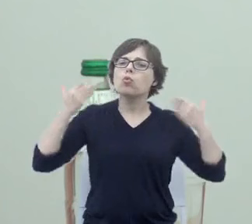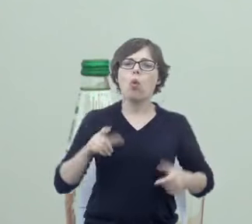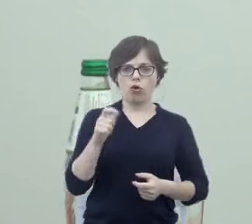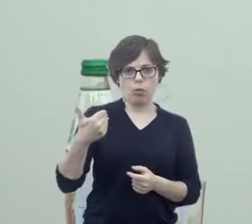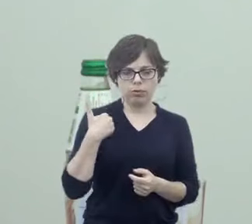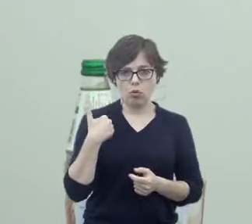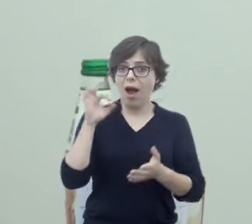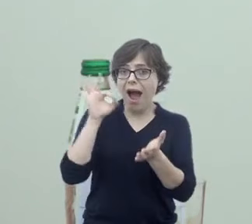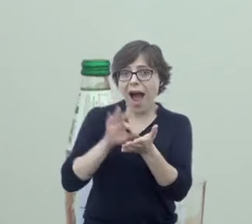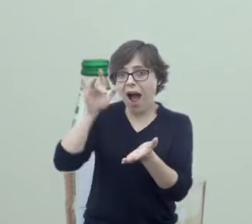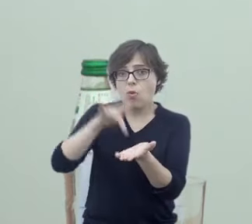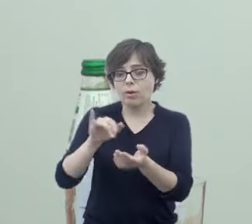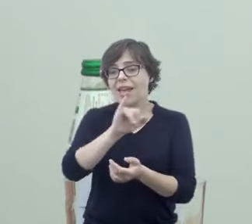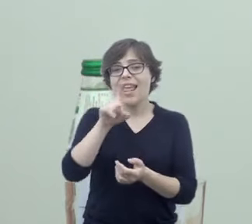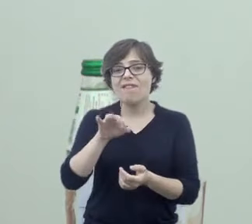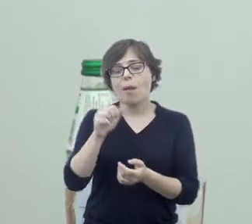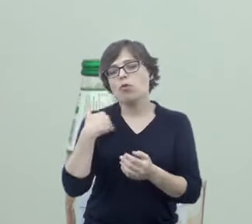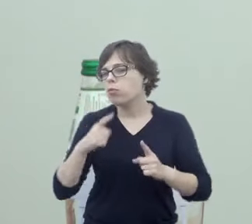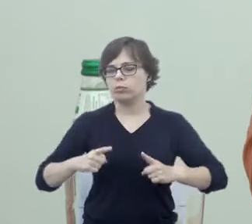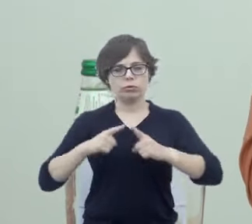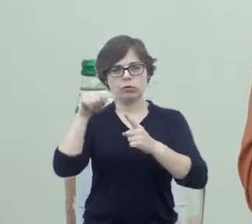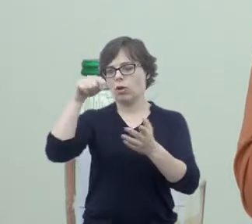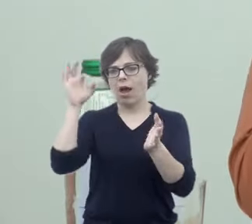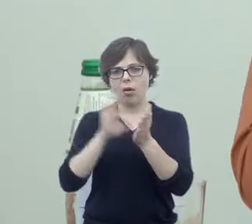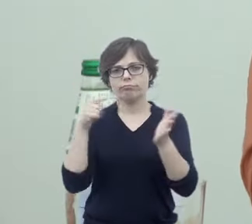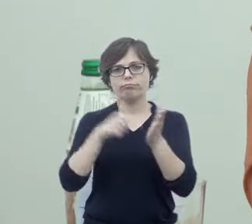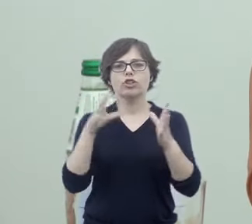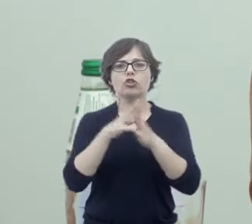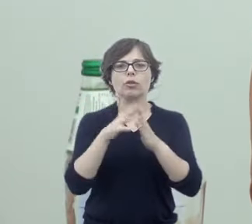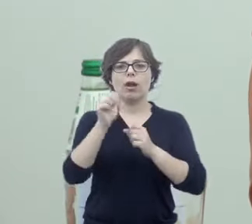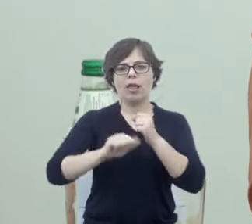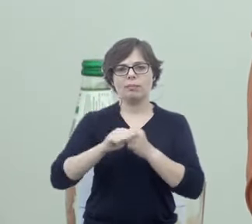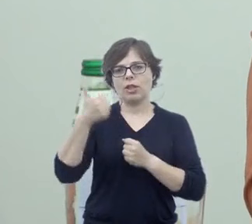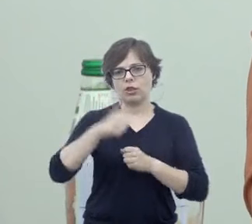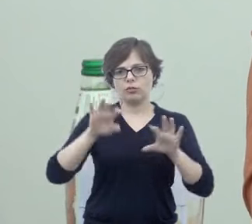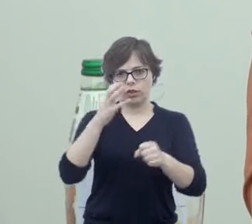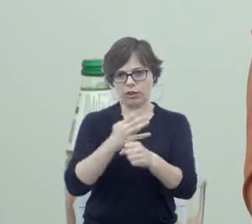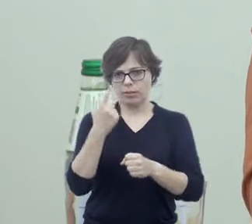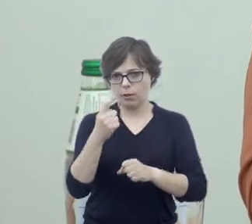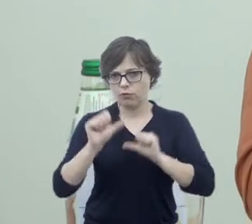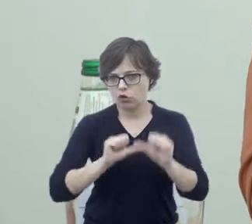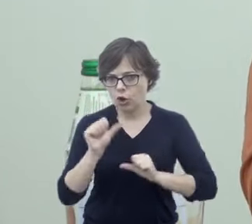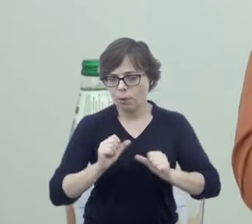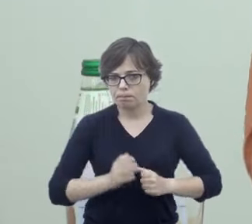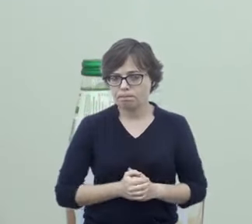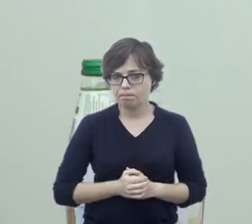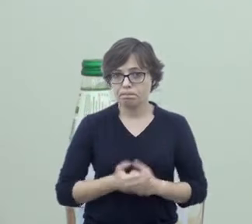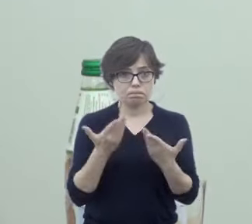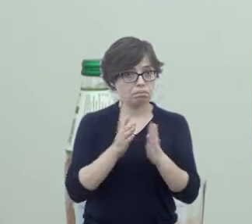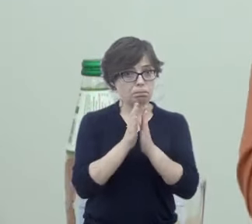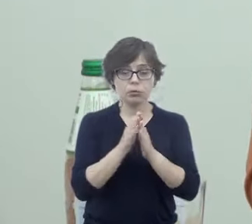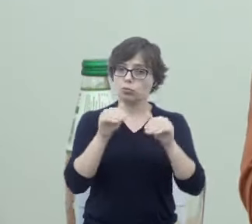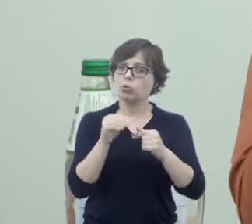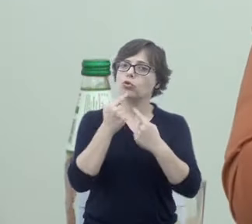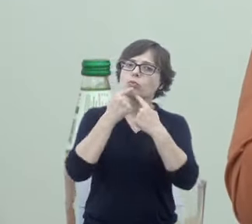swoje apogeum 10 lipca 1941 roku. Czy może nam pan